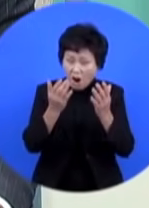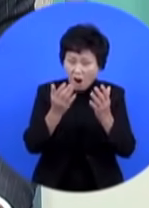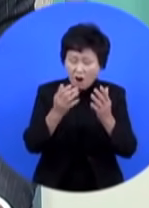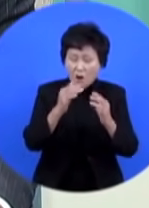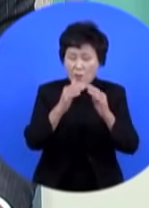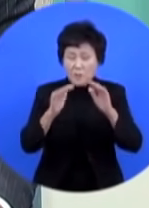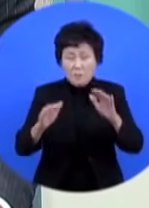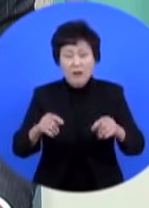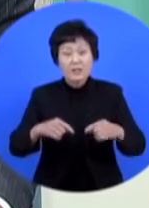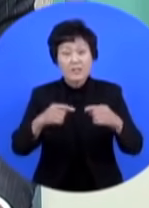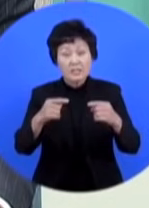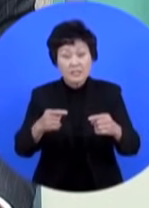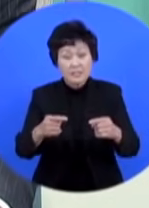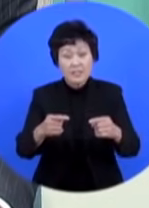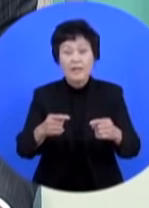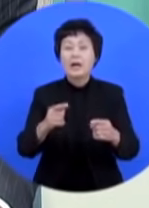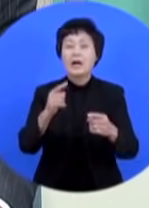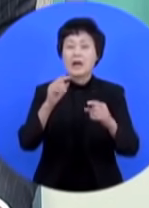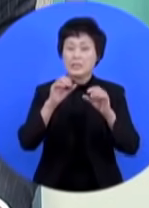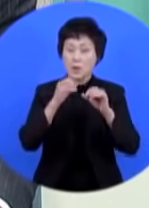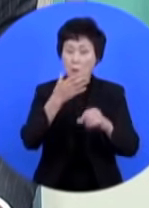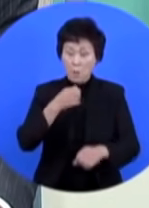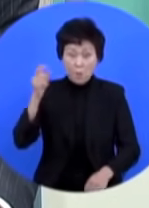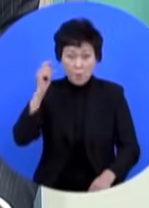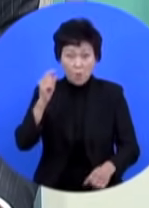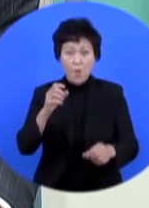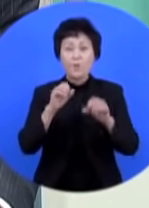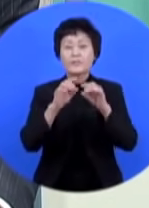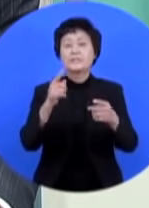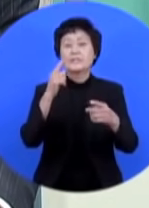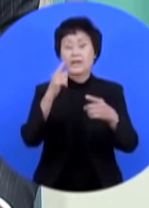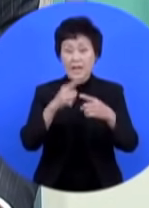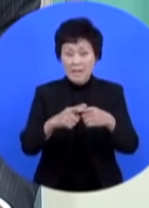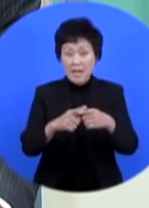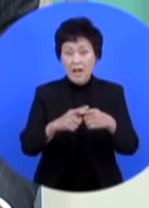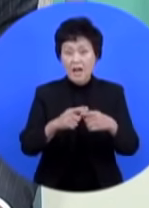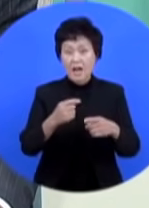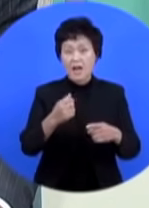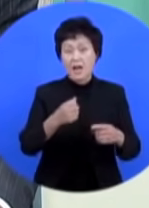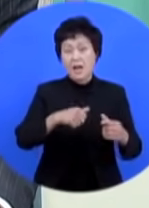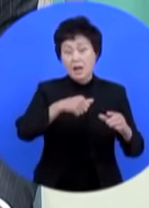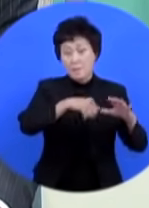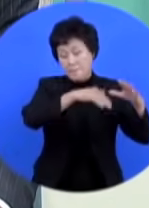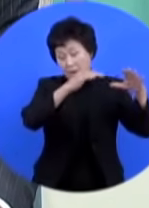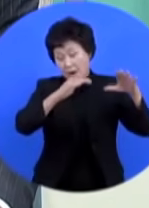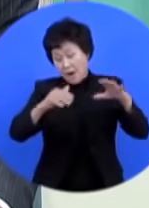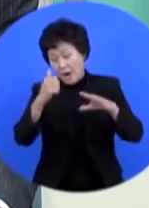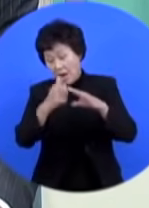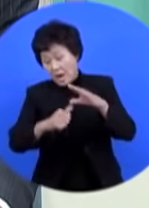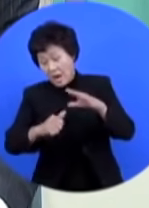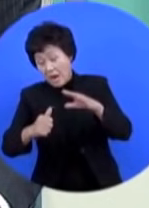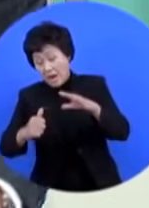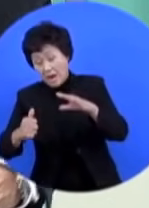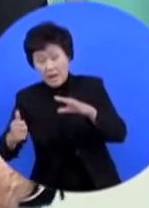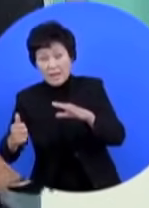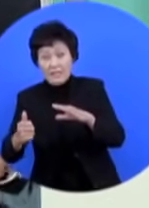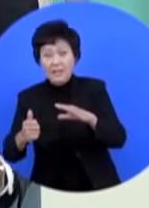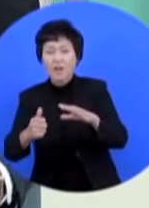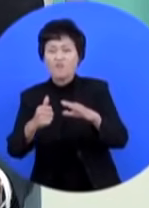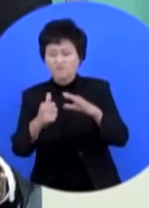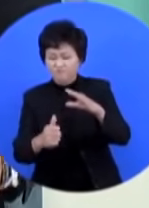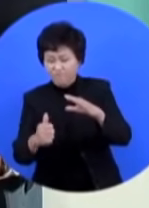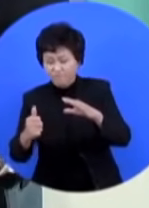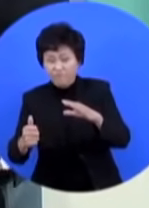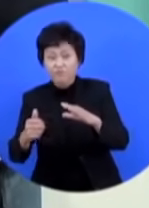세 명의 생명을 구하고 자신은 선교지에서 하나님 품에 안긴 그런 사건이 발생을 합니다. 근데